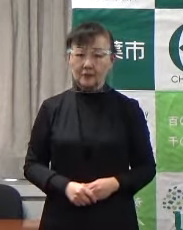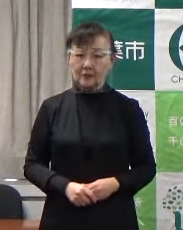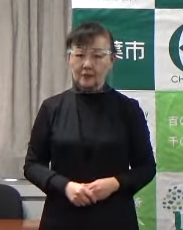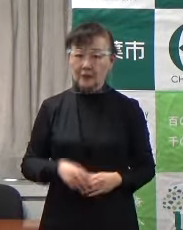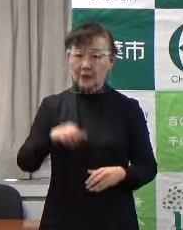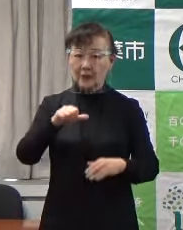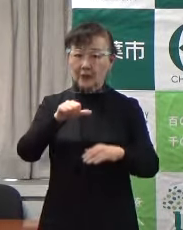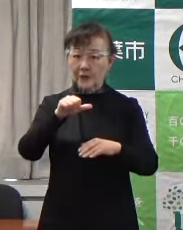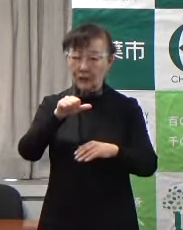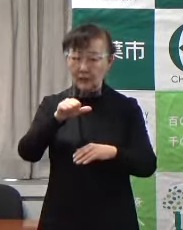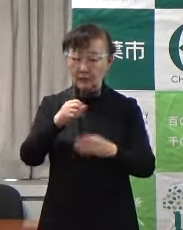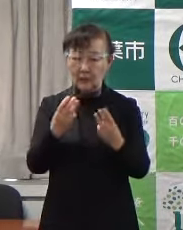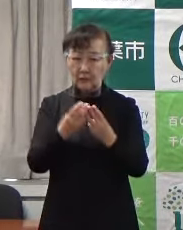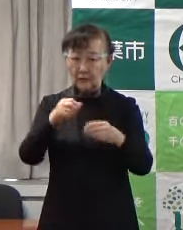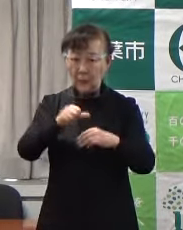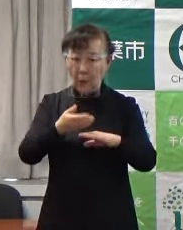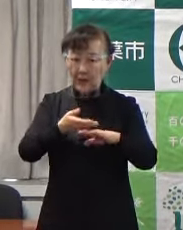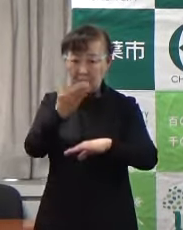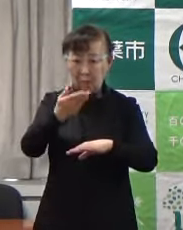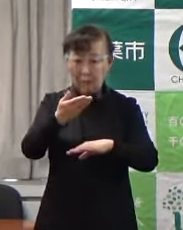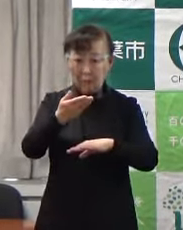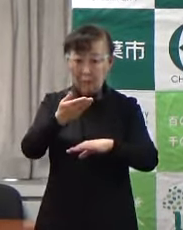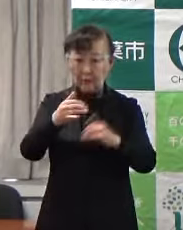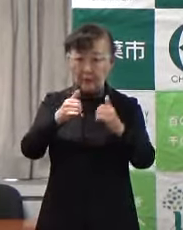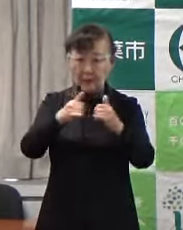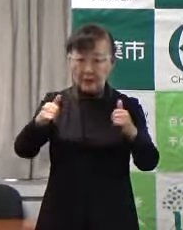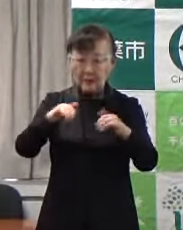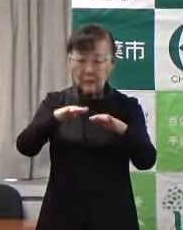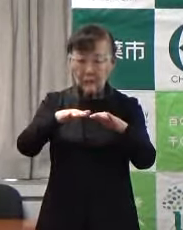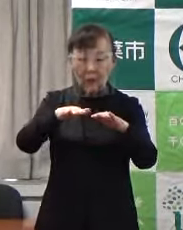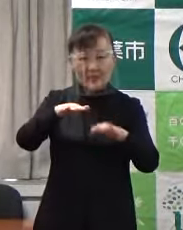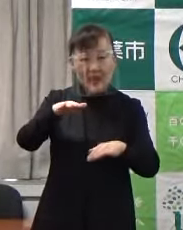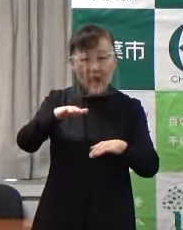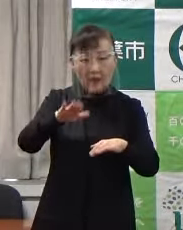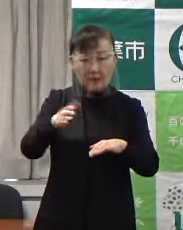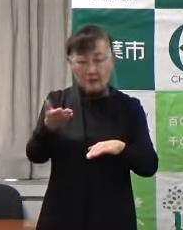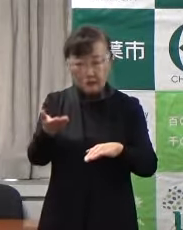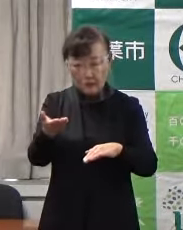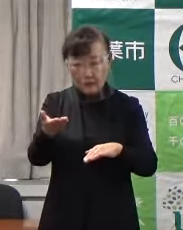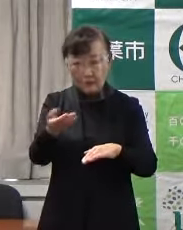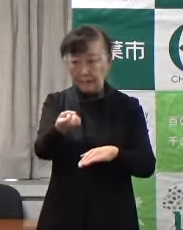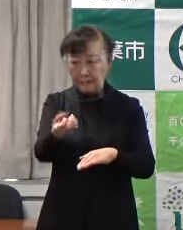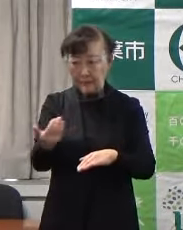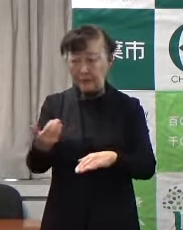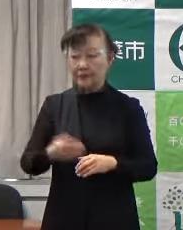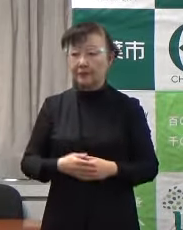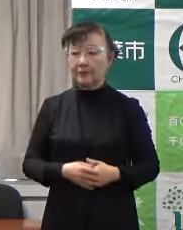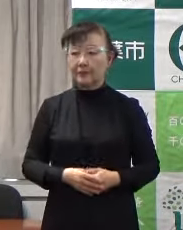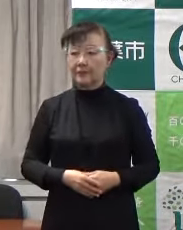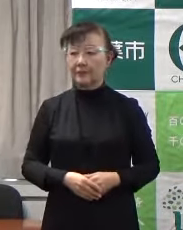5以上の方たちとは差があったんですかね、